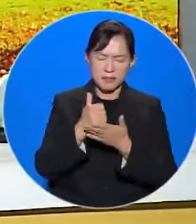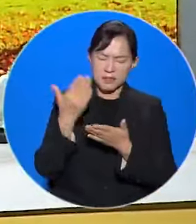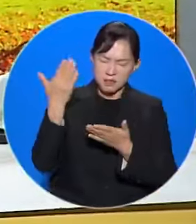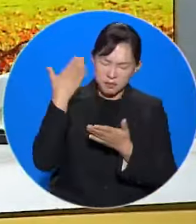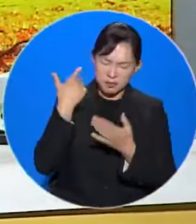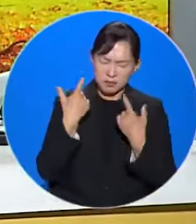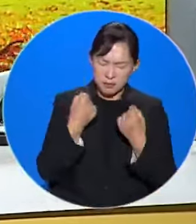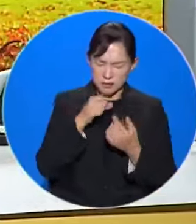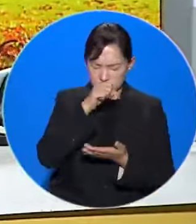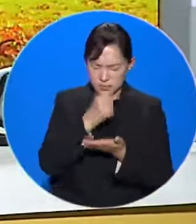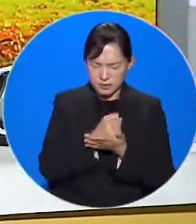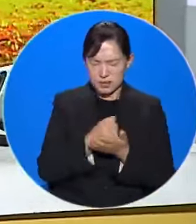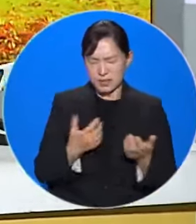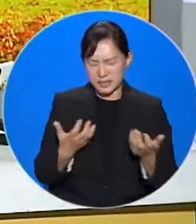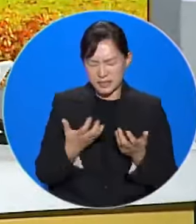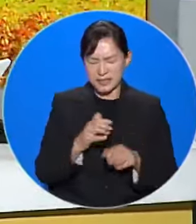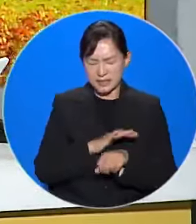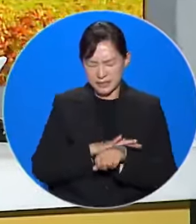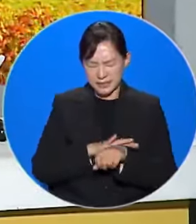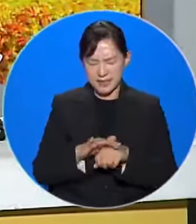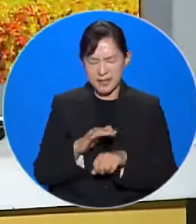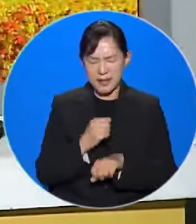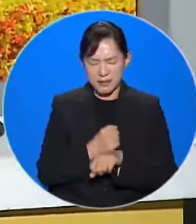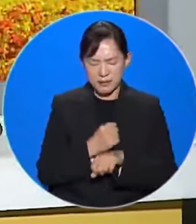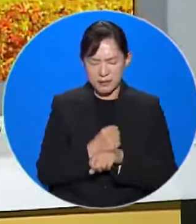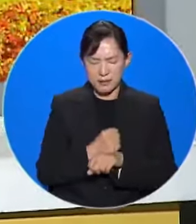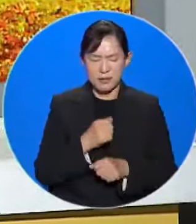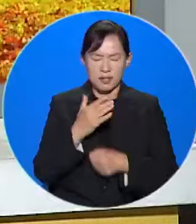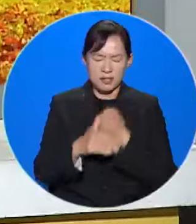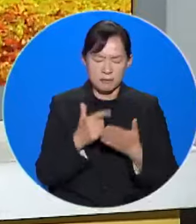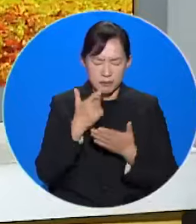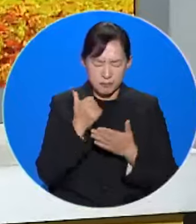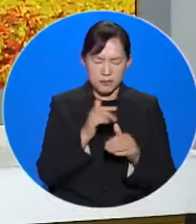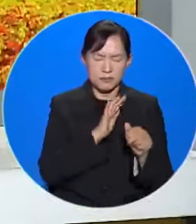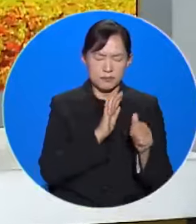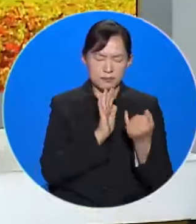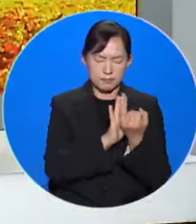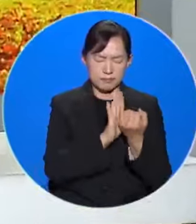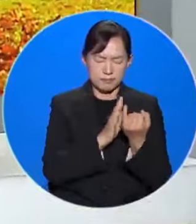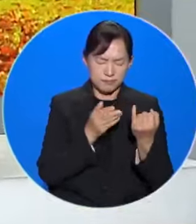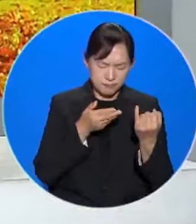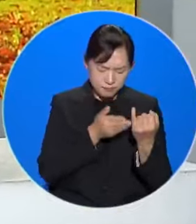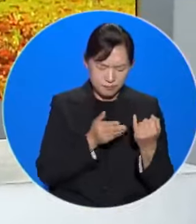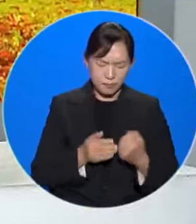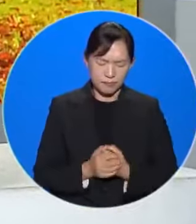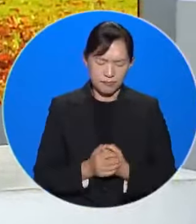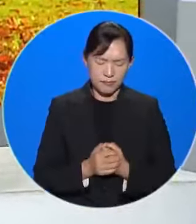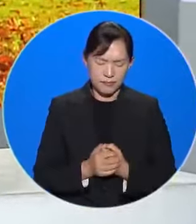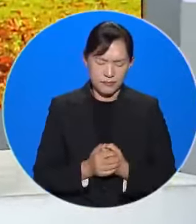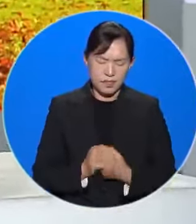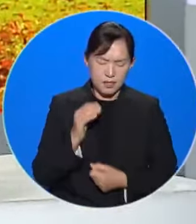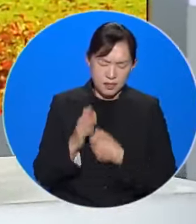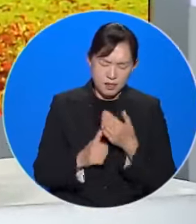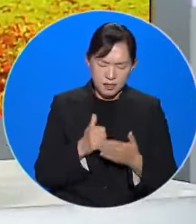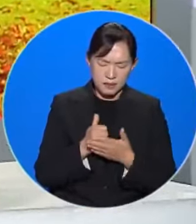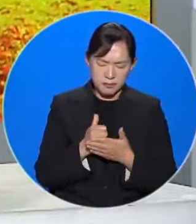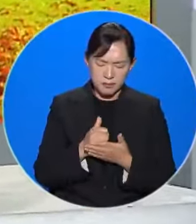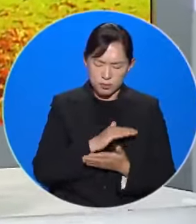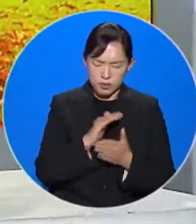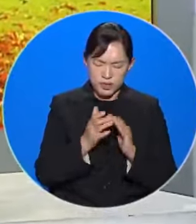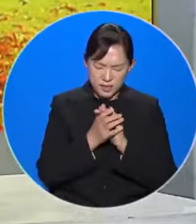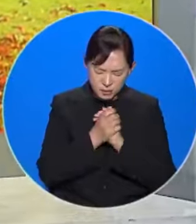예전처럼 정상적으로 직장생활 잘 감당할 수 있도록 아버지 하나님 도와주시옵소서. 하나님 우리의